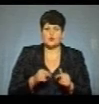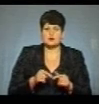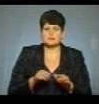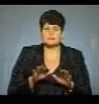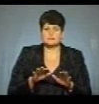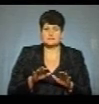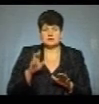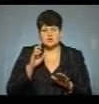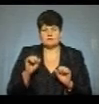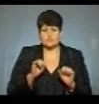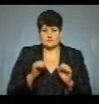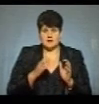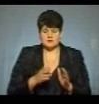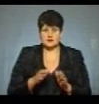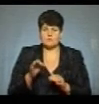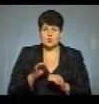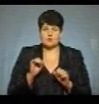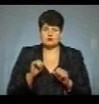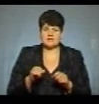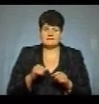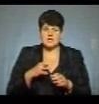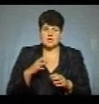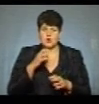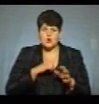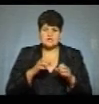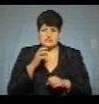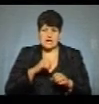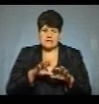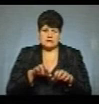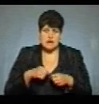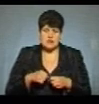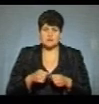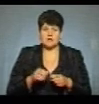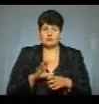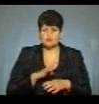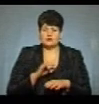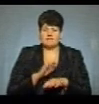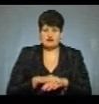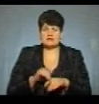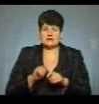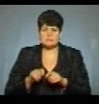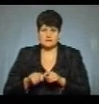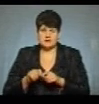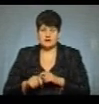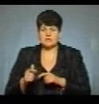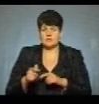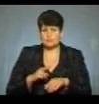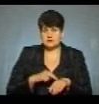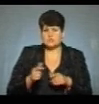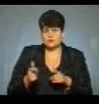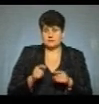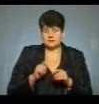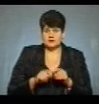місцевої державної влади про можливі розкрадання. Там є факти, які перевірялися, і поліція готова перевірити.